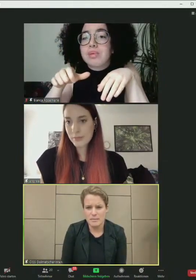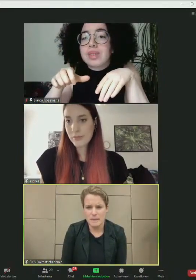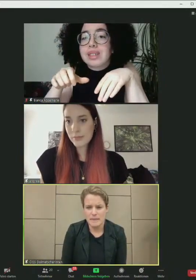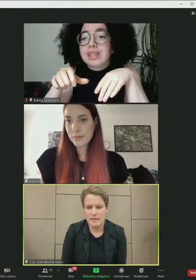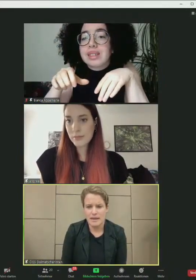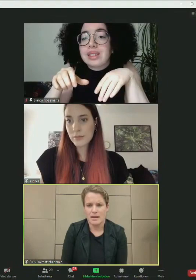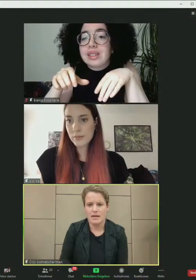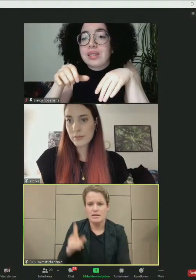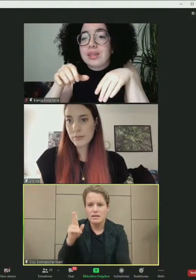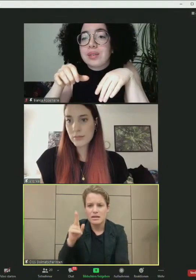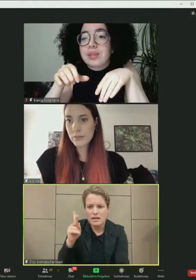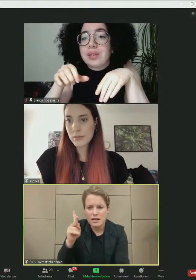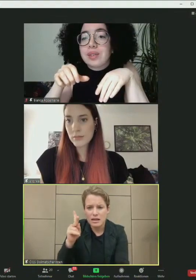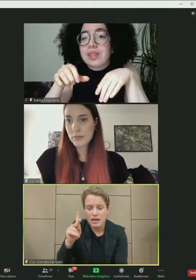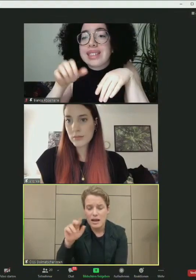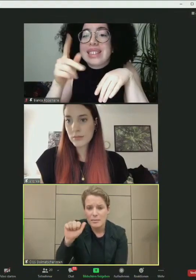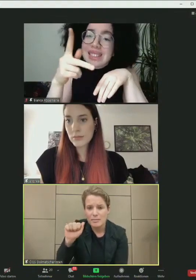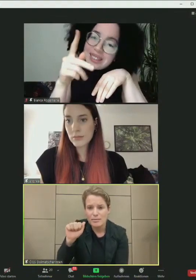geschrieben,